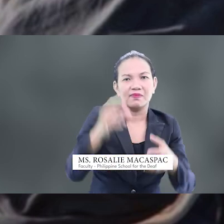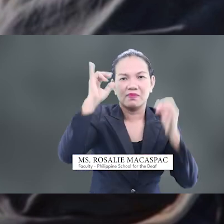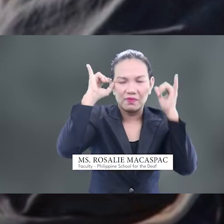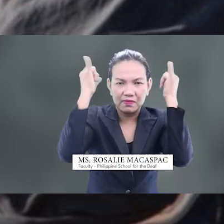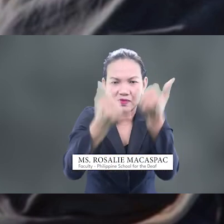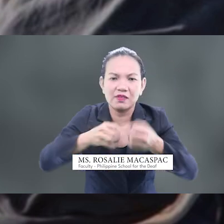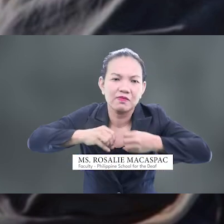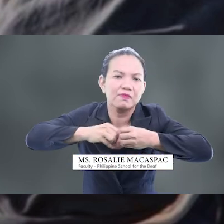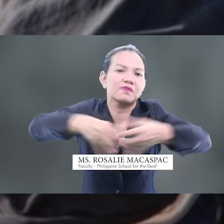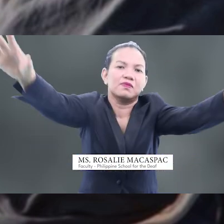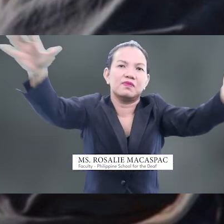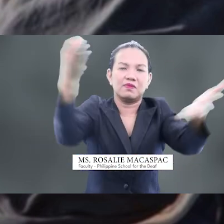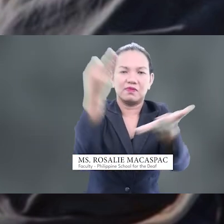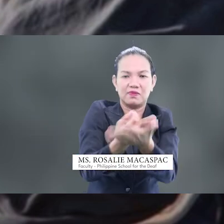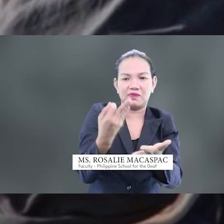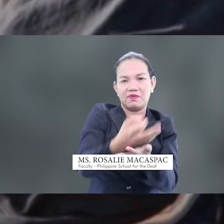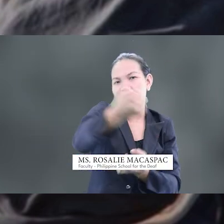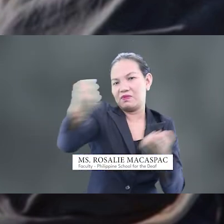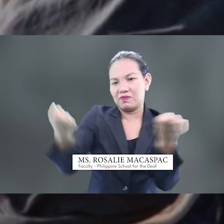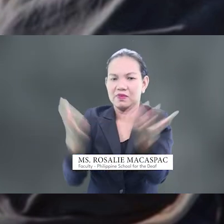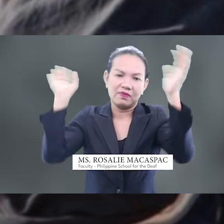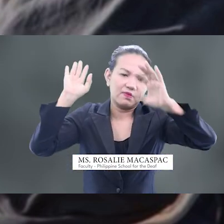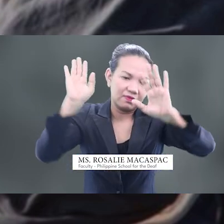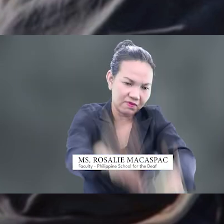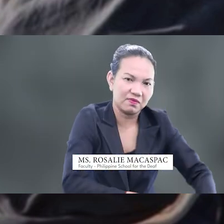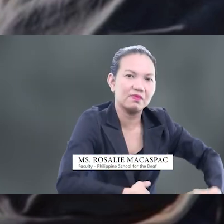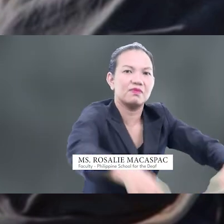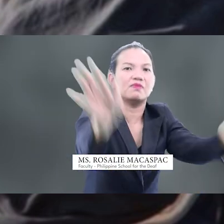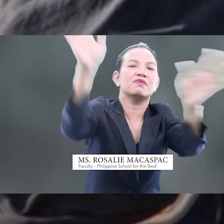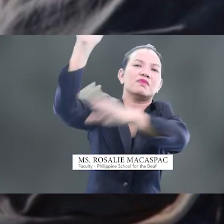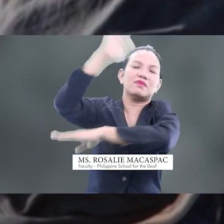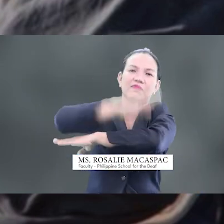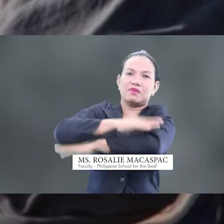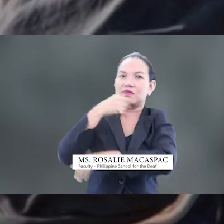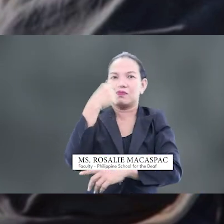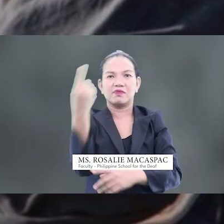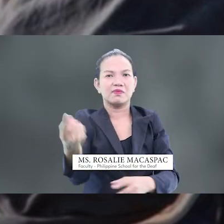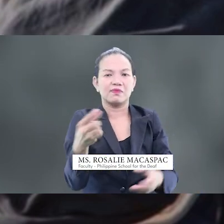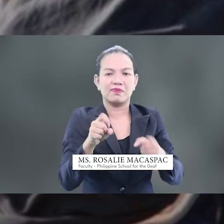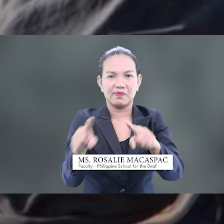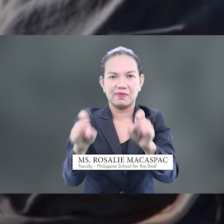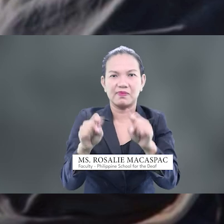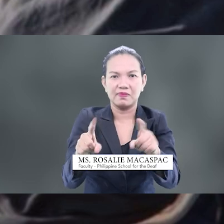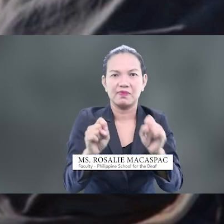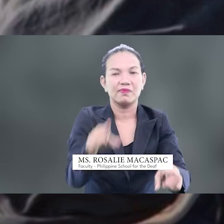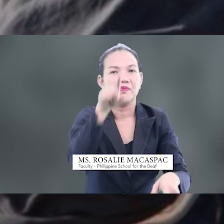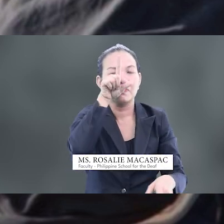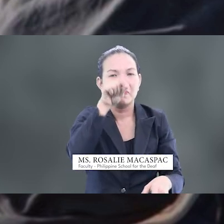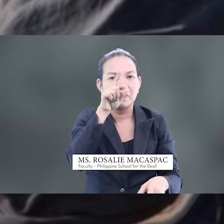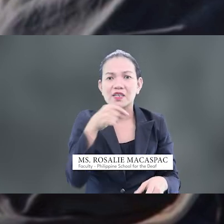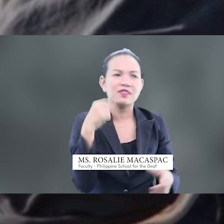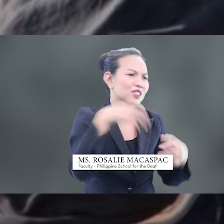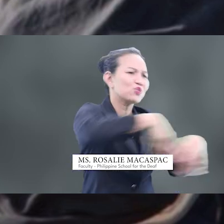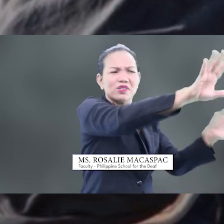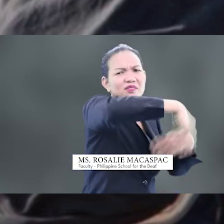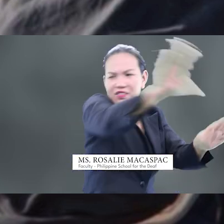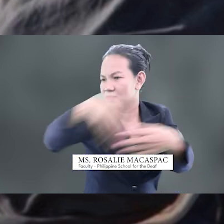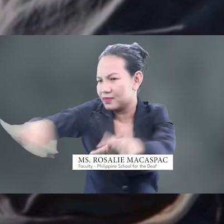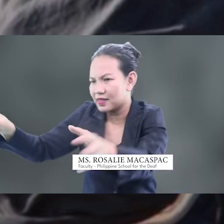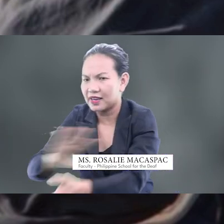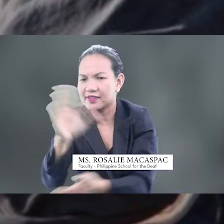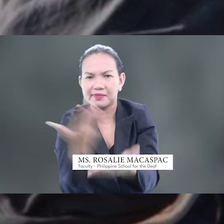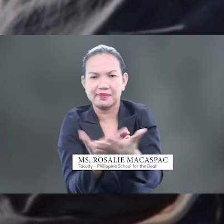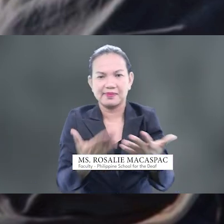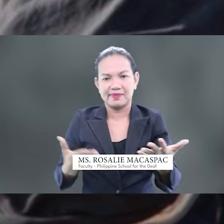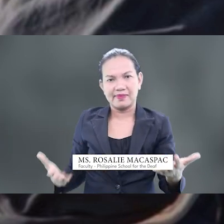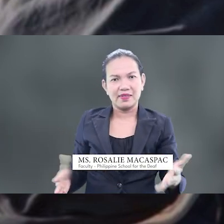at isinabog ang pera ng mga tagapalit sa pagtataob ng mga mesa. At sinabi niya sa mga nagtitinda ng mga kalapati, "Alisin